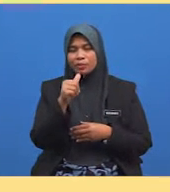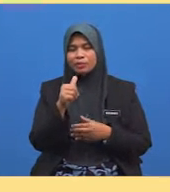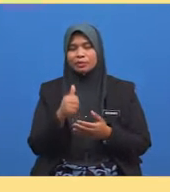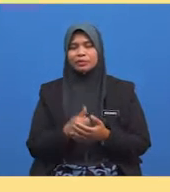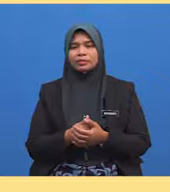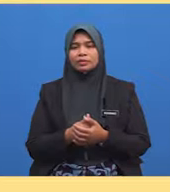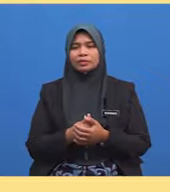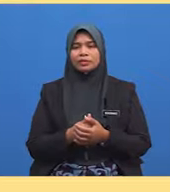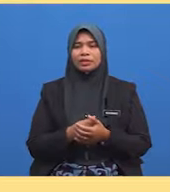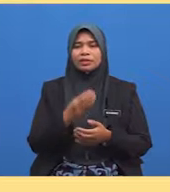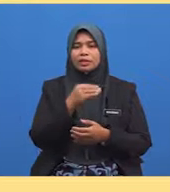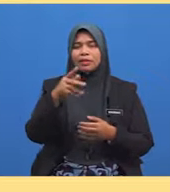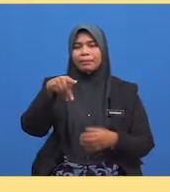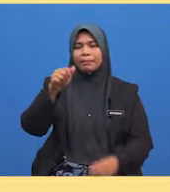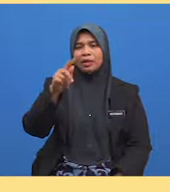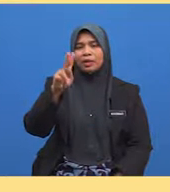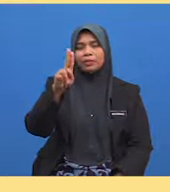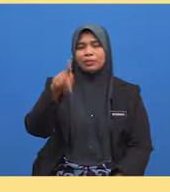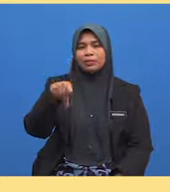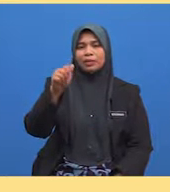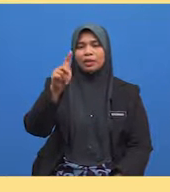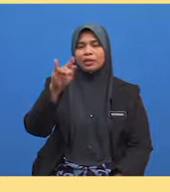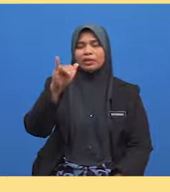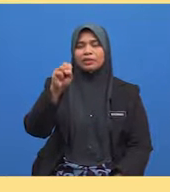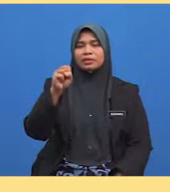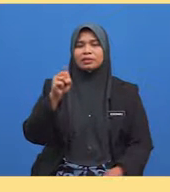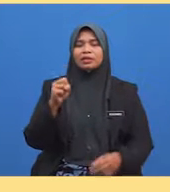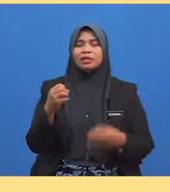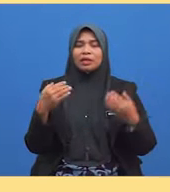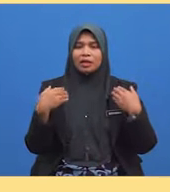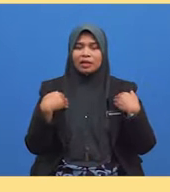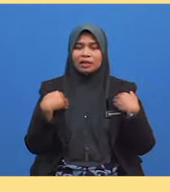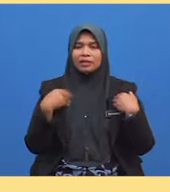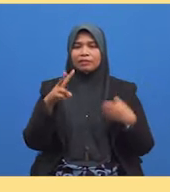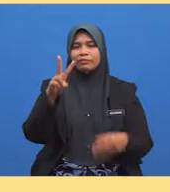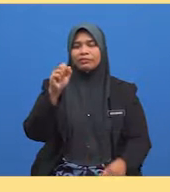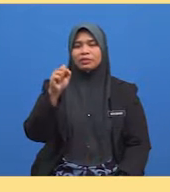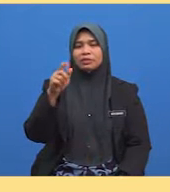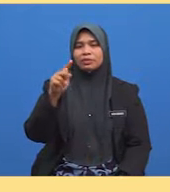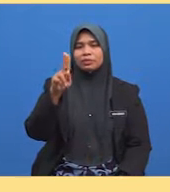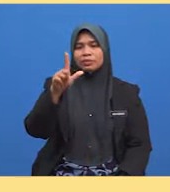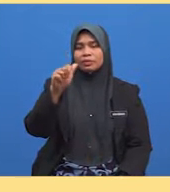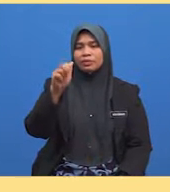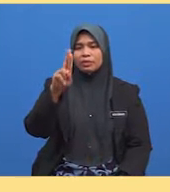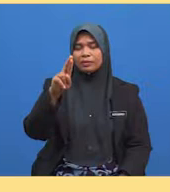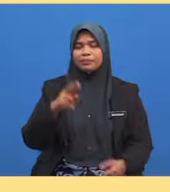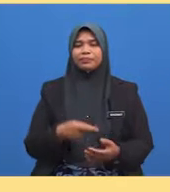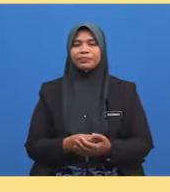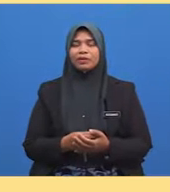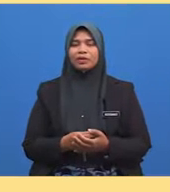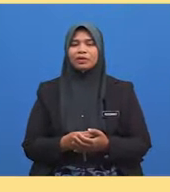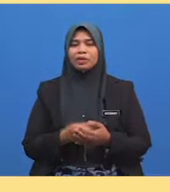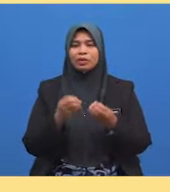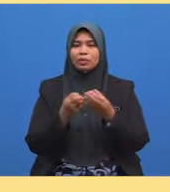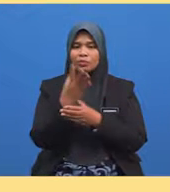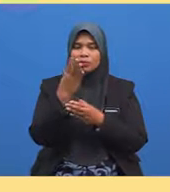yang bukan vascular, manakala paku pakis dan conifer mempunyai vascular. Mari